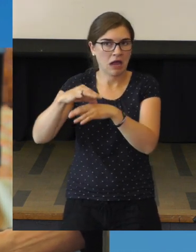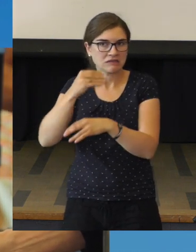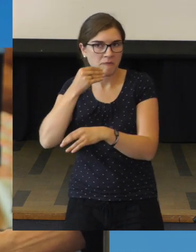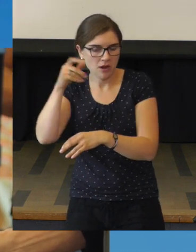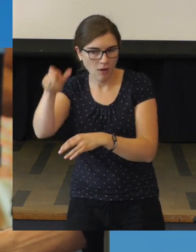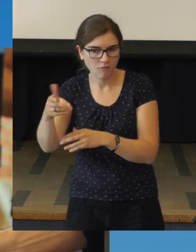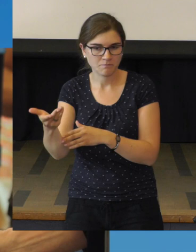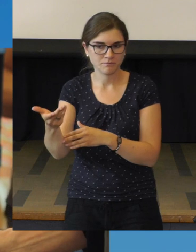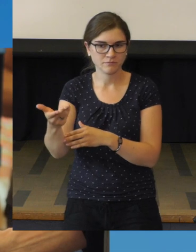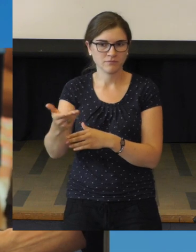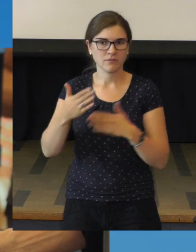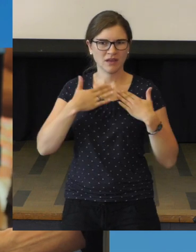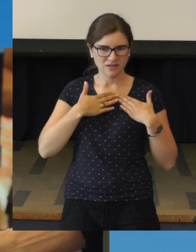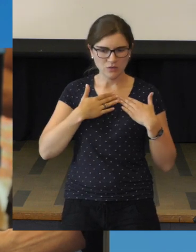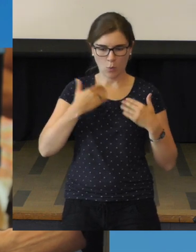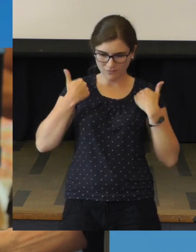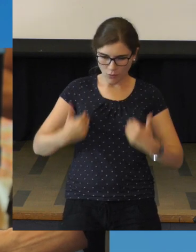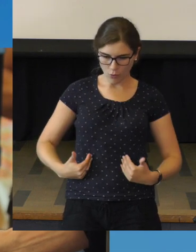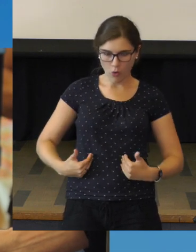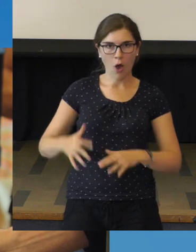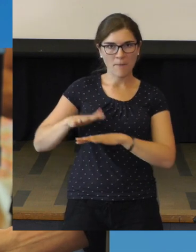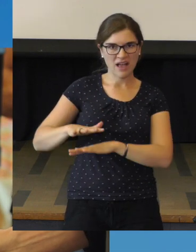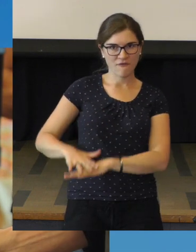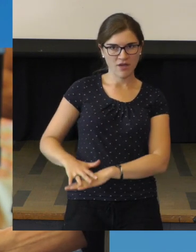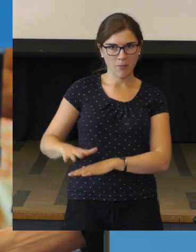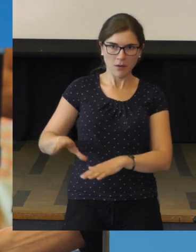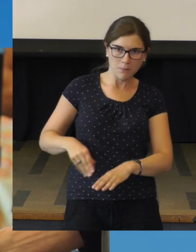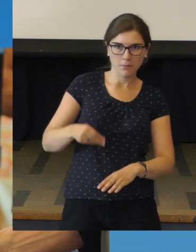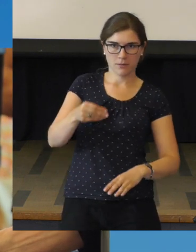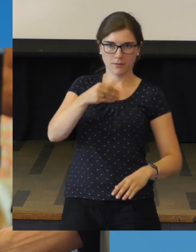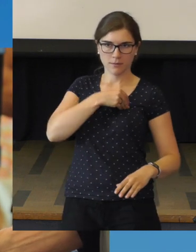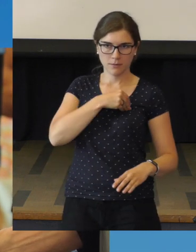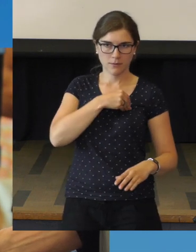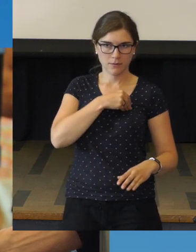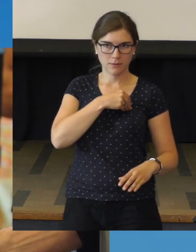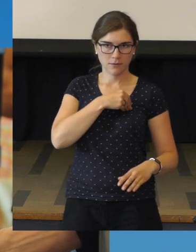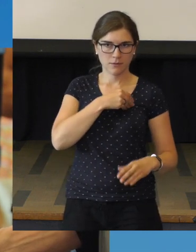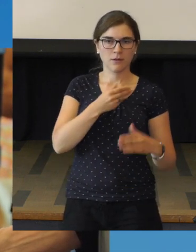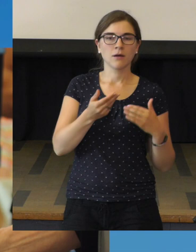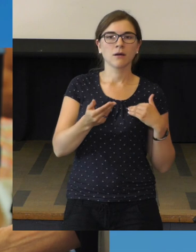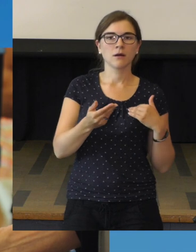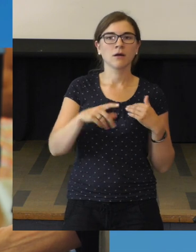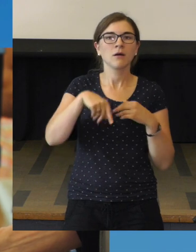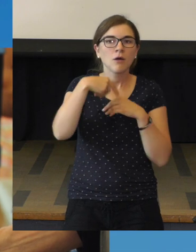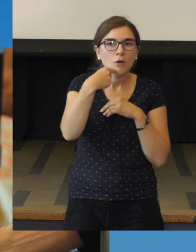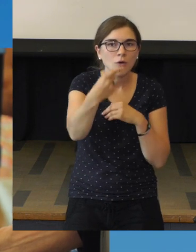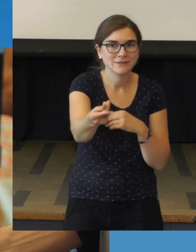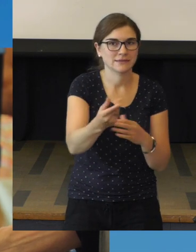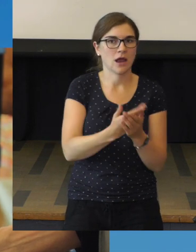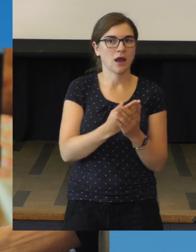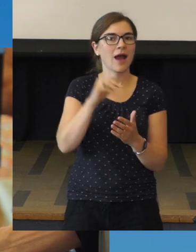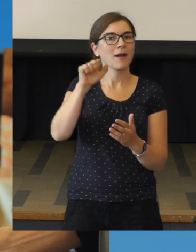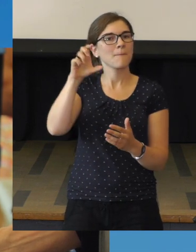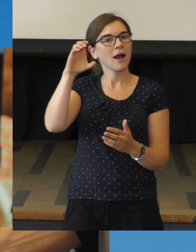mit eigenem Körpergewebe gemacht werden könne, um danach nicht Makuma nehmen zu